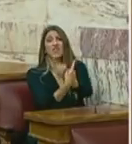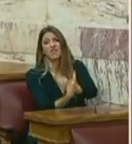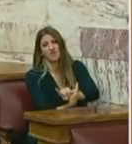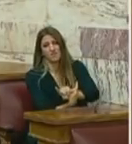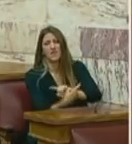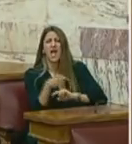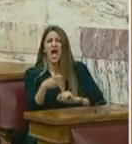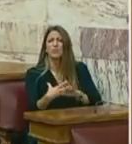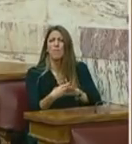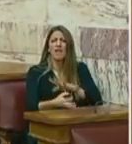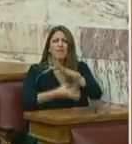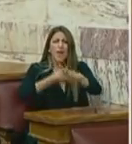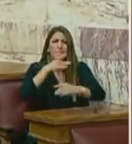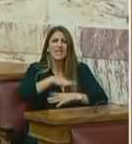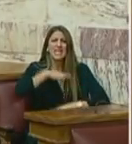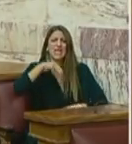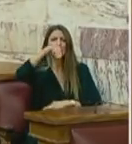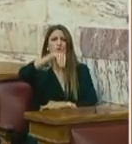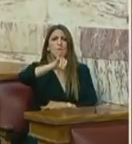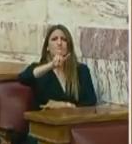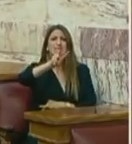για εκπροσώπους του κόμματός του, όχι για